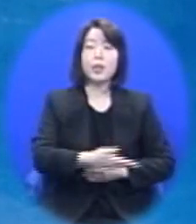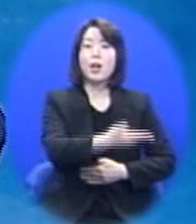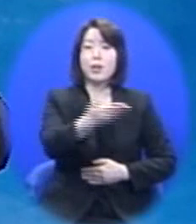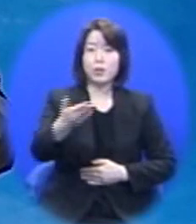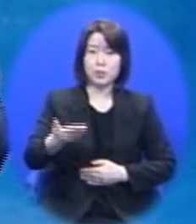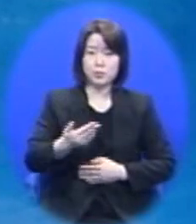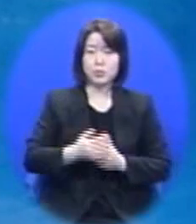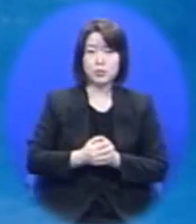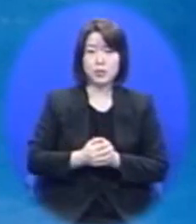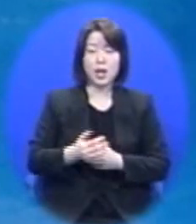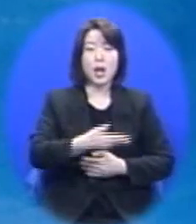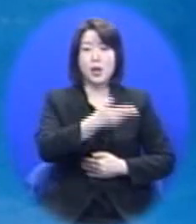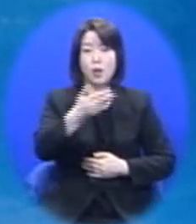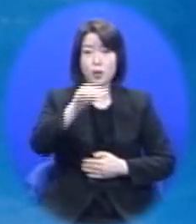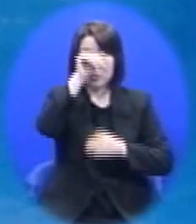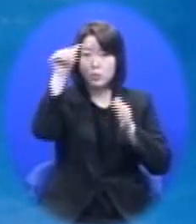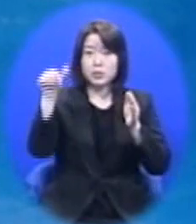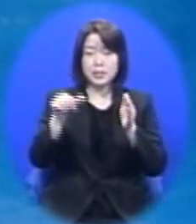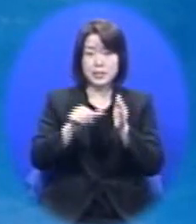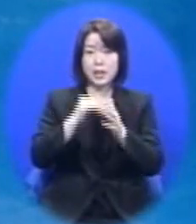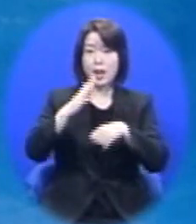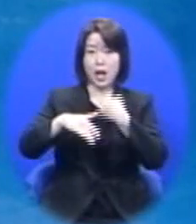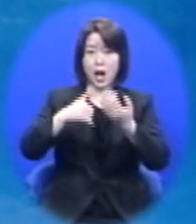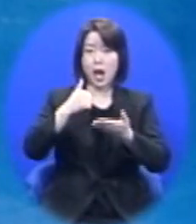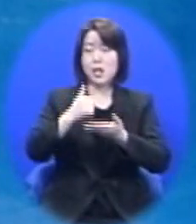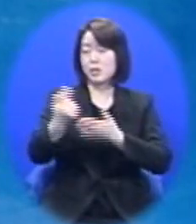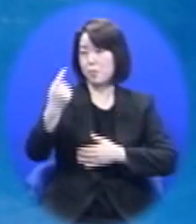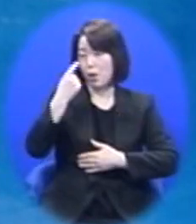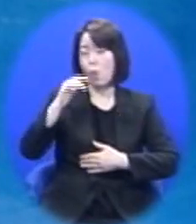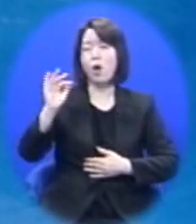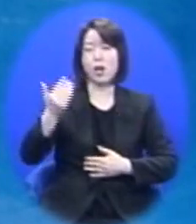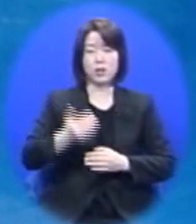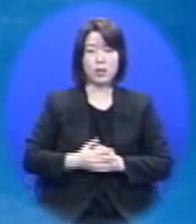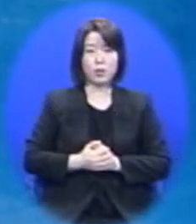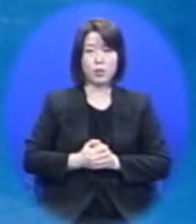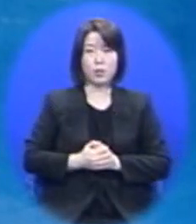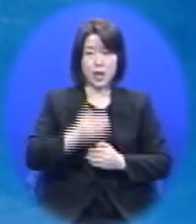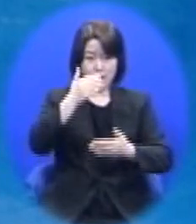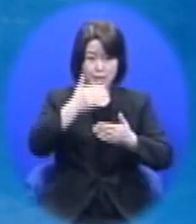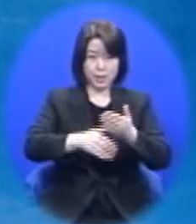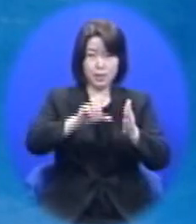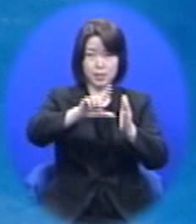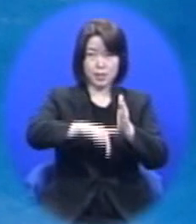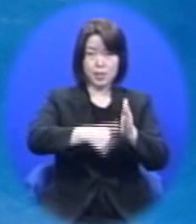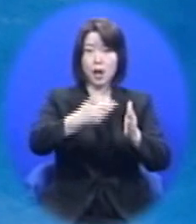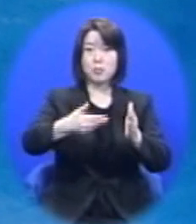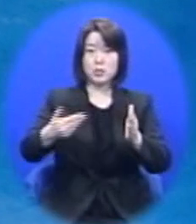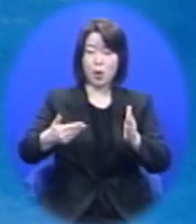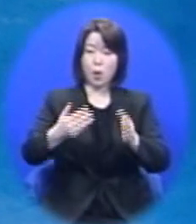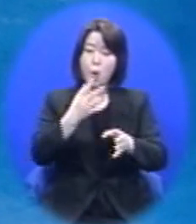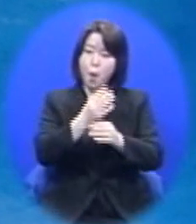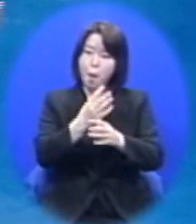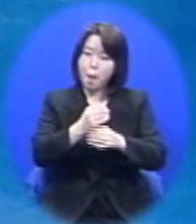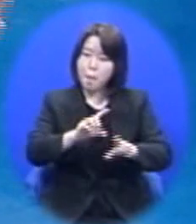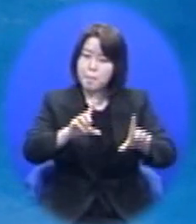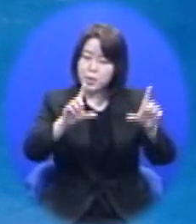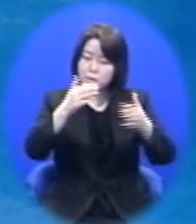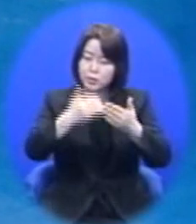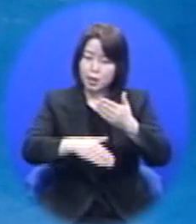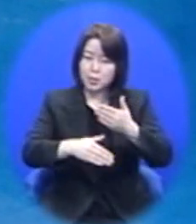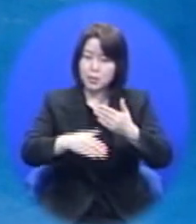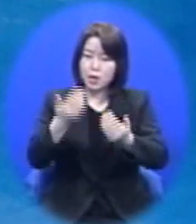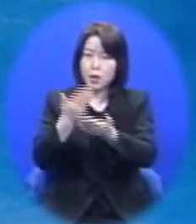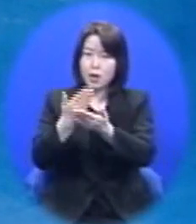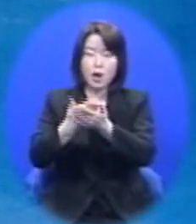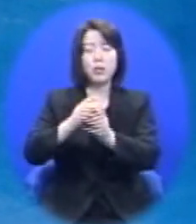여러분, 여러분의 인생은 하나님에게 배워야 됩니다. 남은 세월 몇 년 남았냐? 이것 구하라는